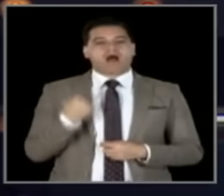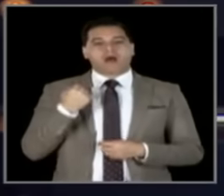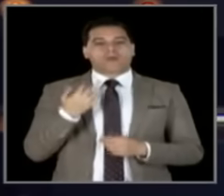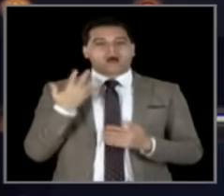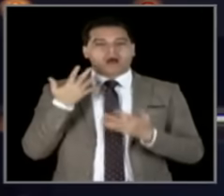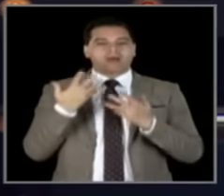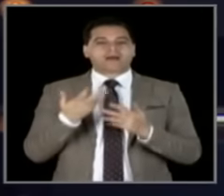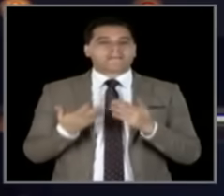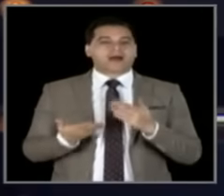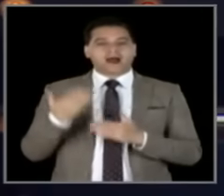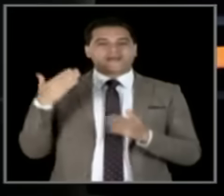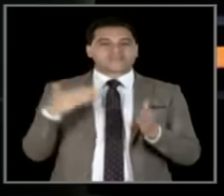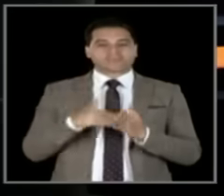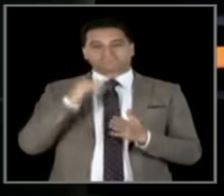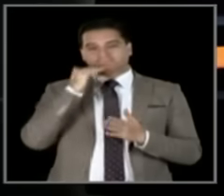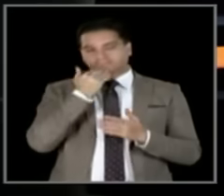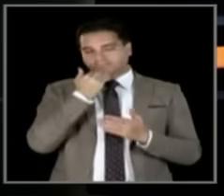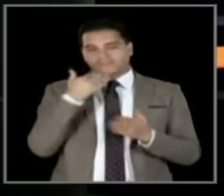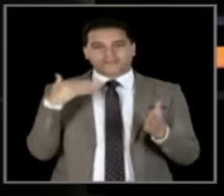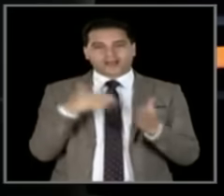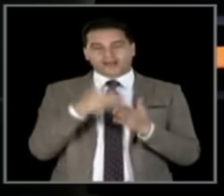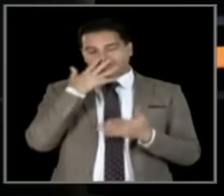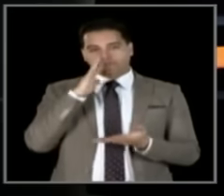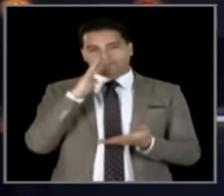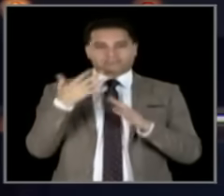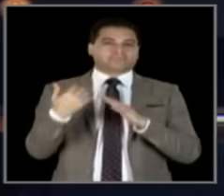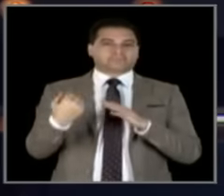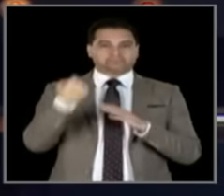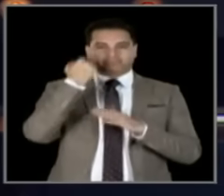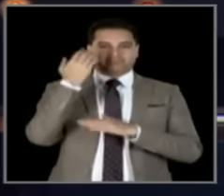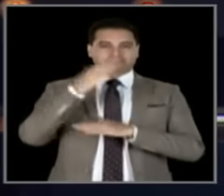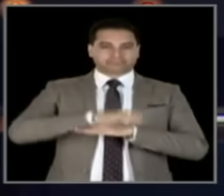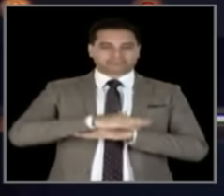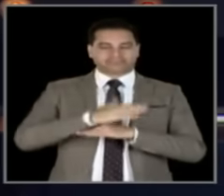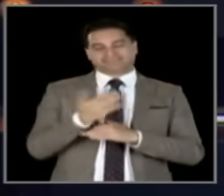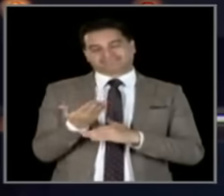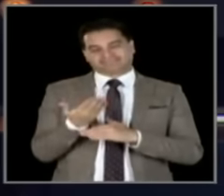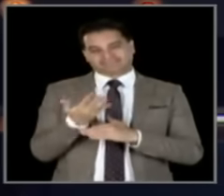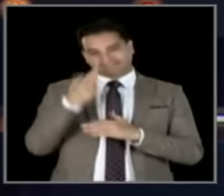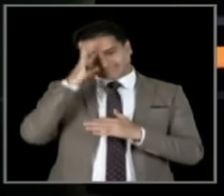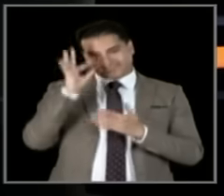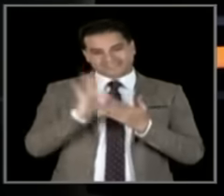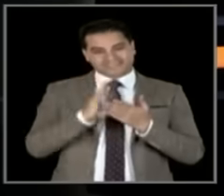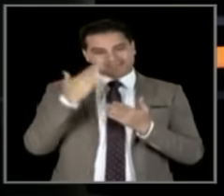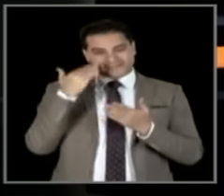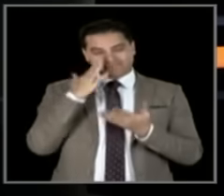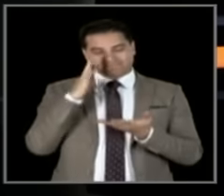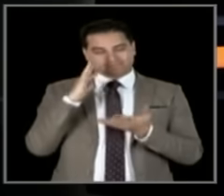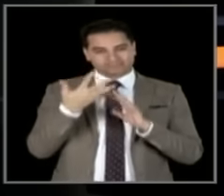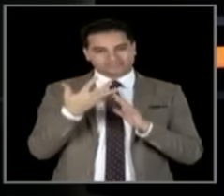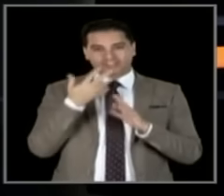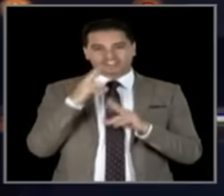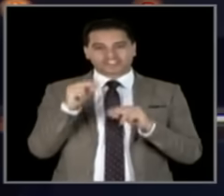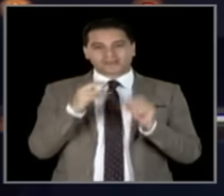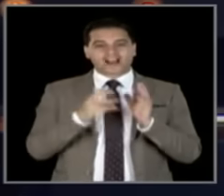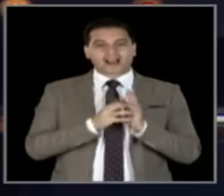في التصفيات، ثقه متناهيه، خدتوا بوكس. انا ما اقدرش اقول غير انه بوكس، زي ما جامعه القاهره